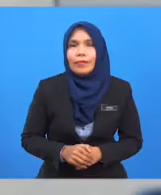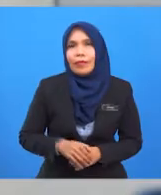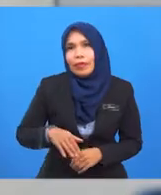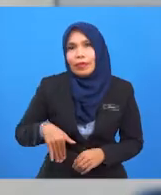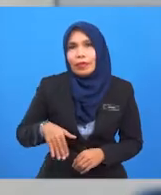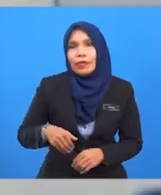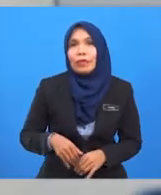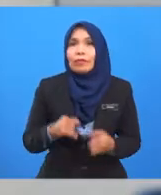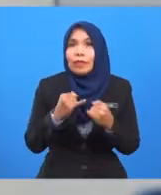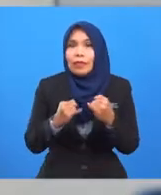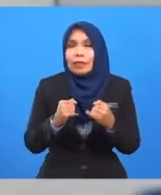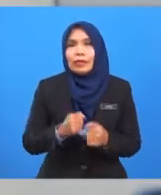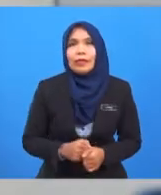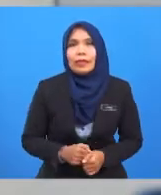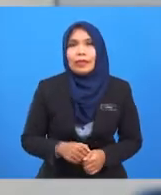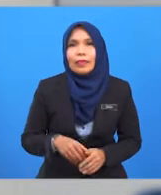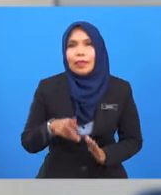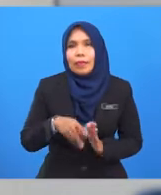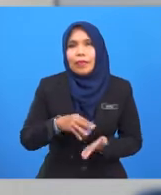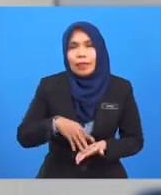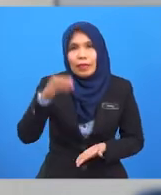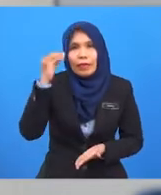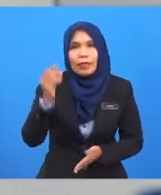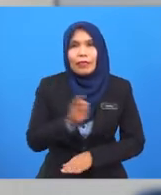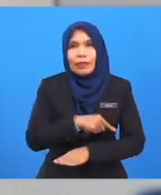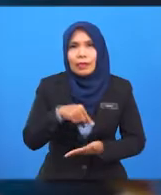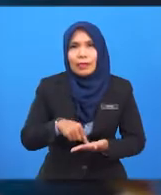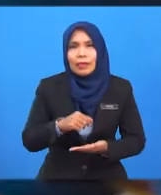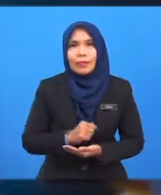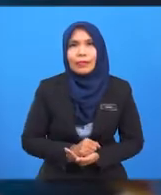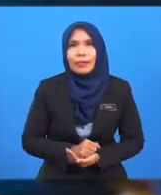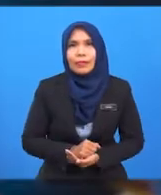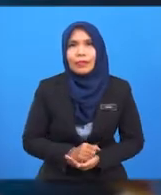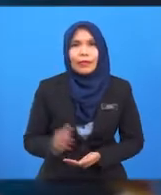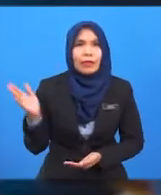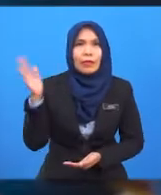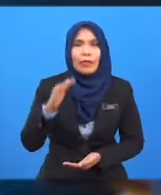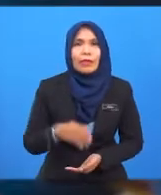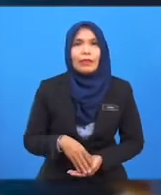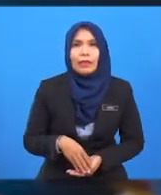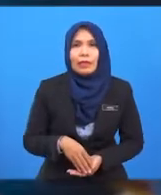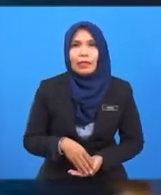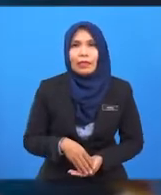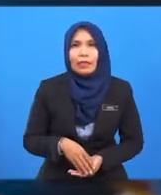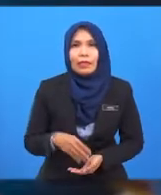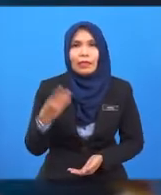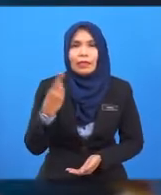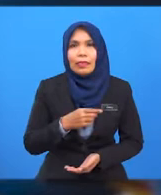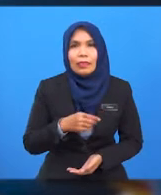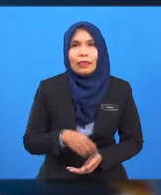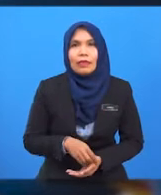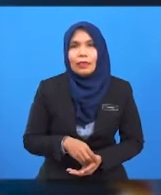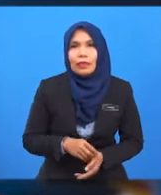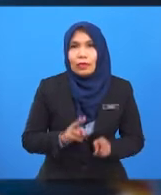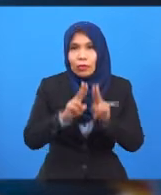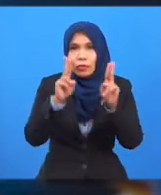Sebelum kita mengakhiri pembelajaran kita pada hari ini, mari kita uji pemahaman kamu